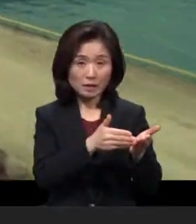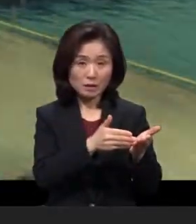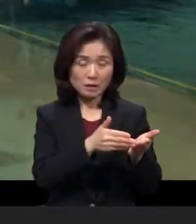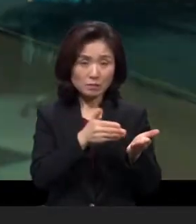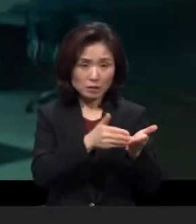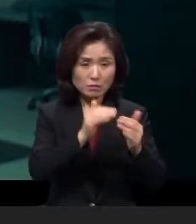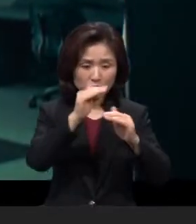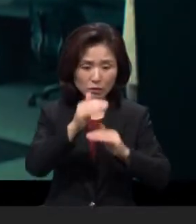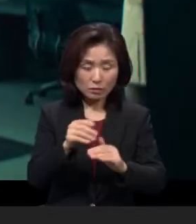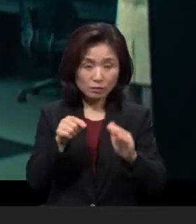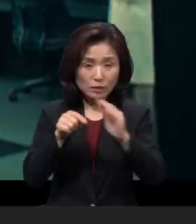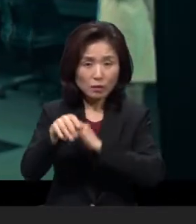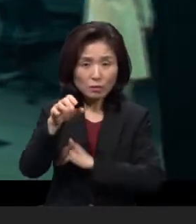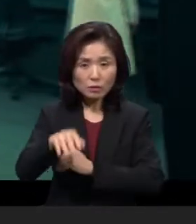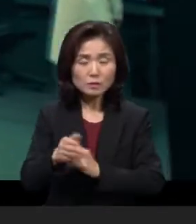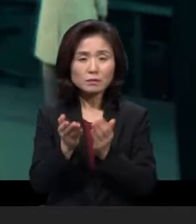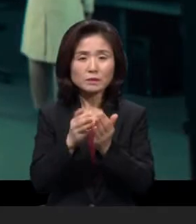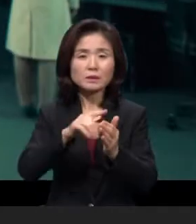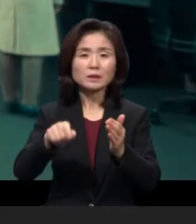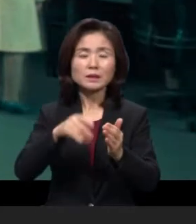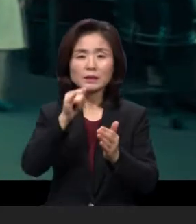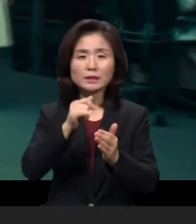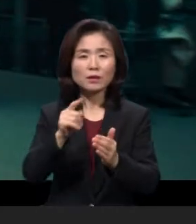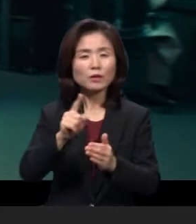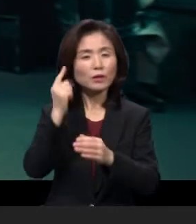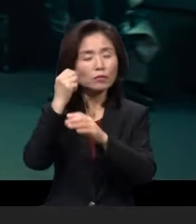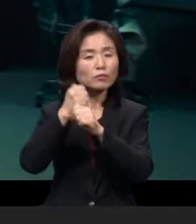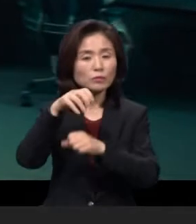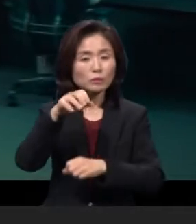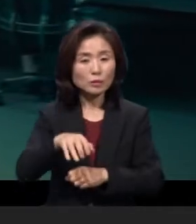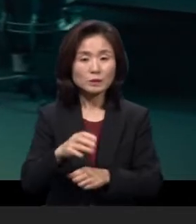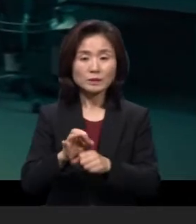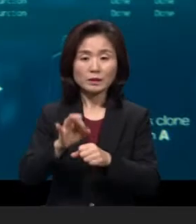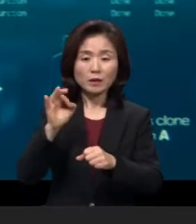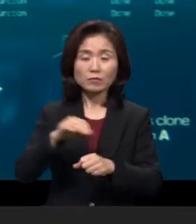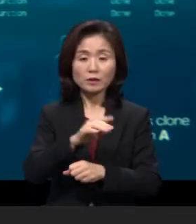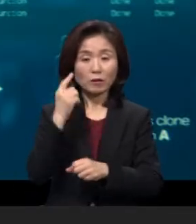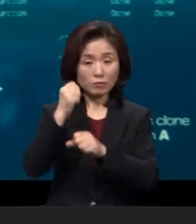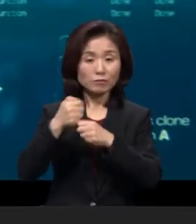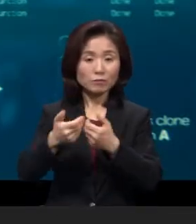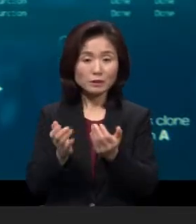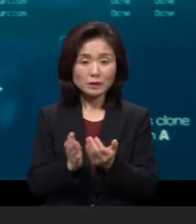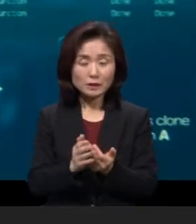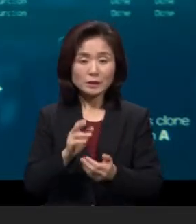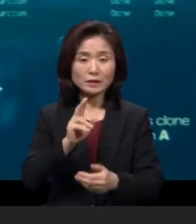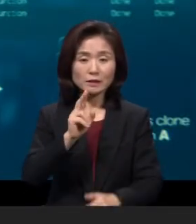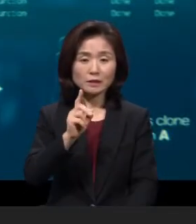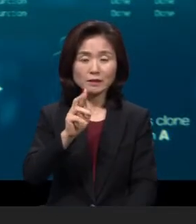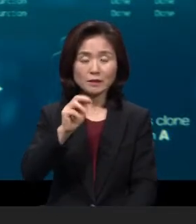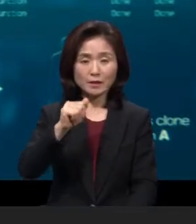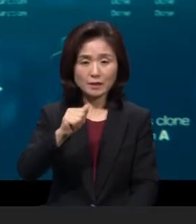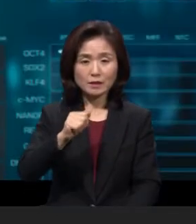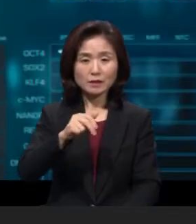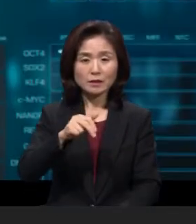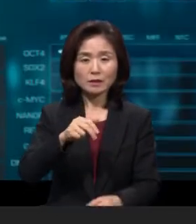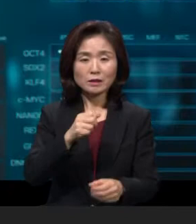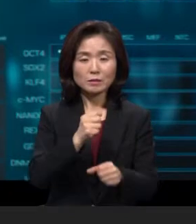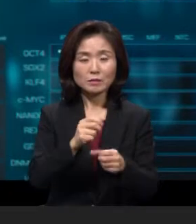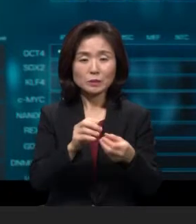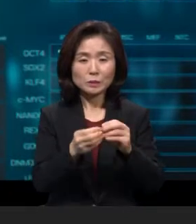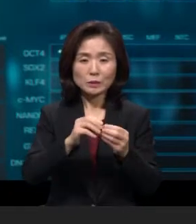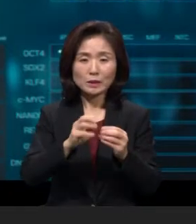곳은 선박 안에 꾸며진 한 연구소. 10년 전 저희 연구진은 유전자 조작 배아줄기 세포를 형성하는